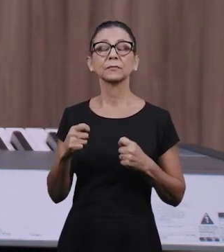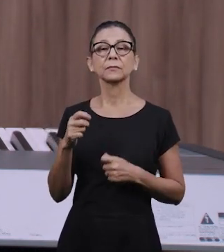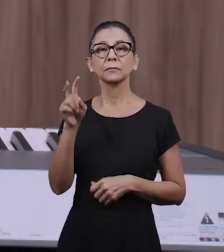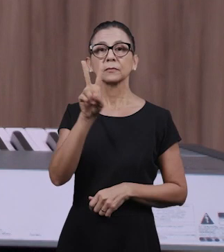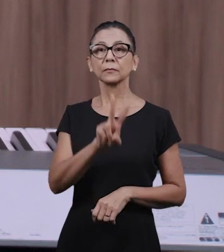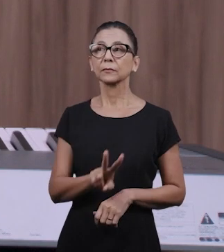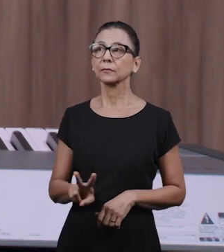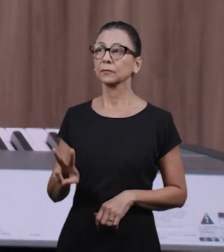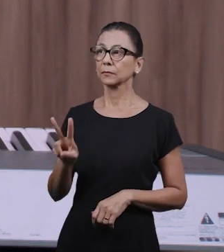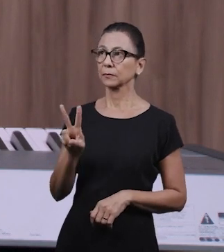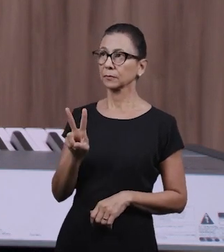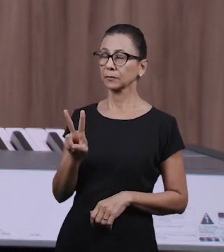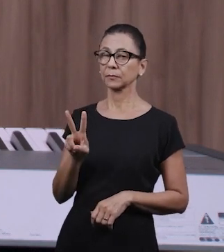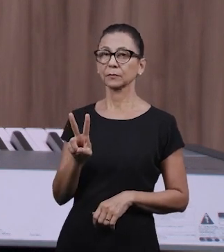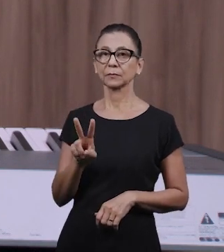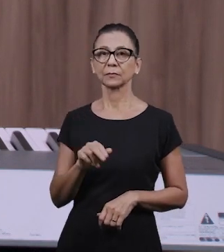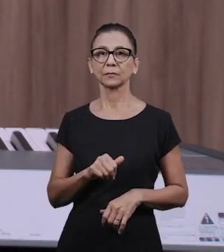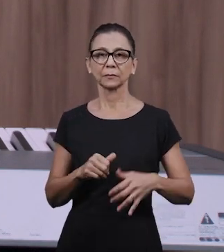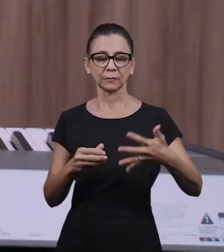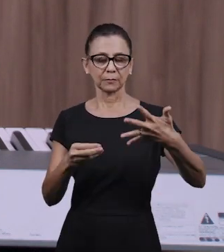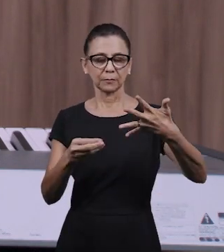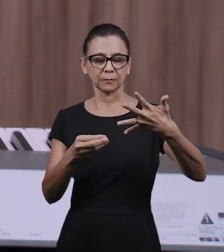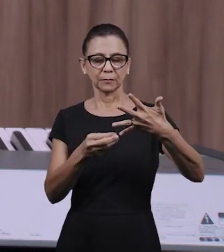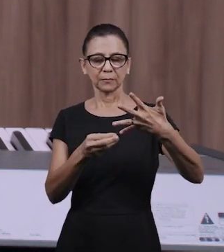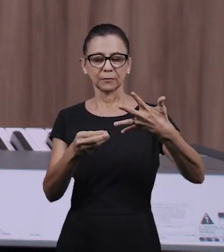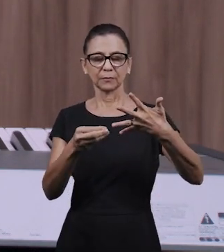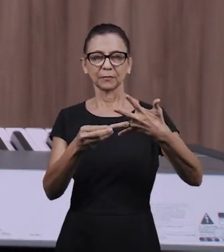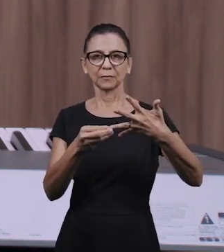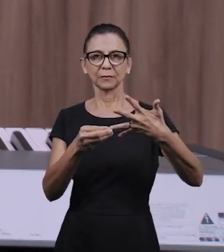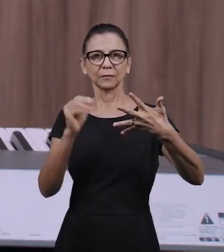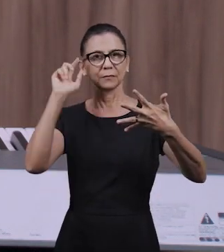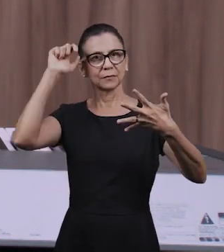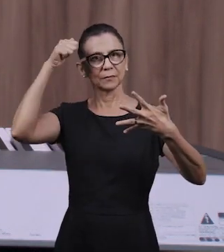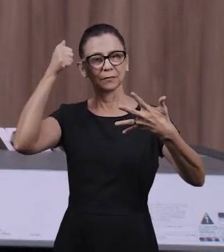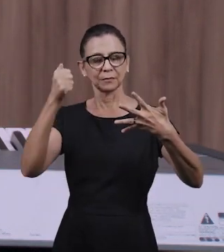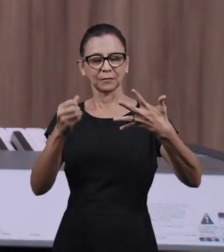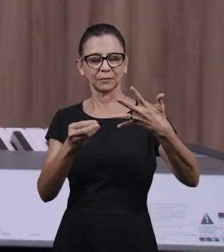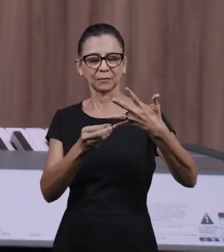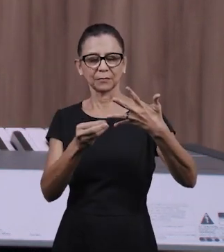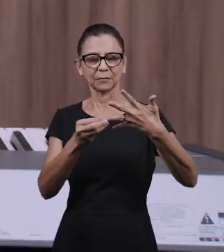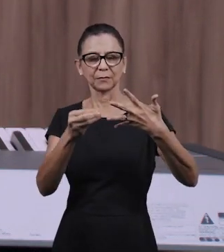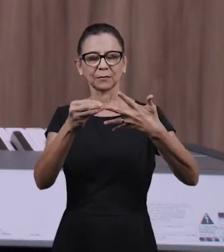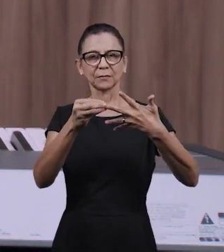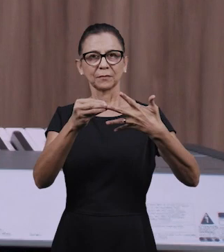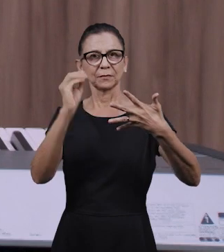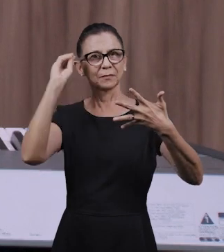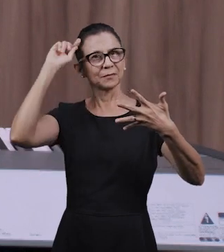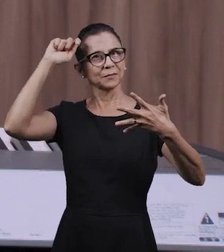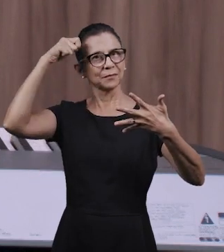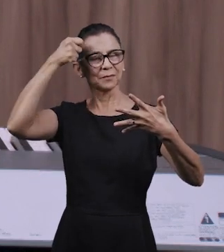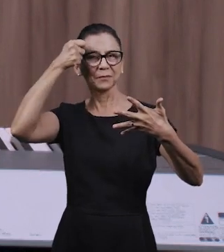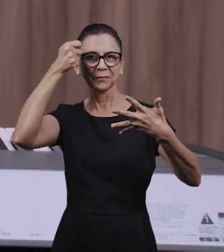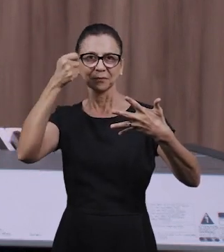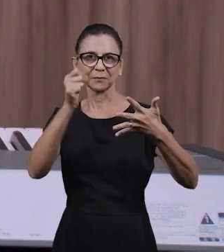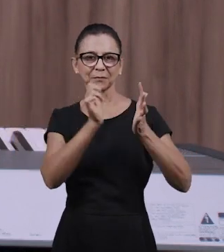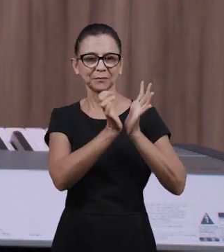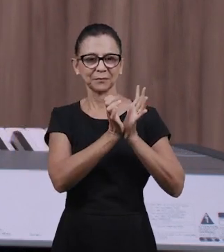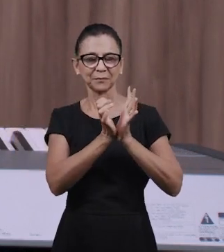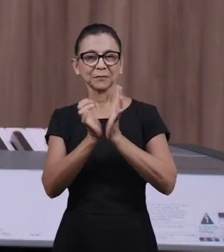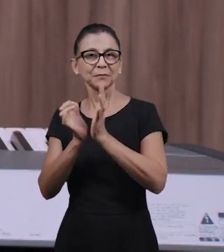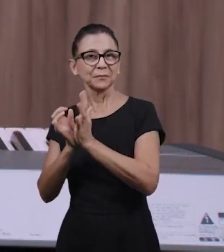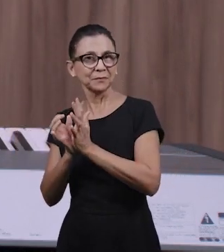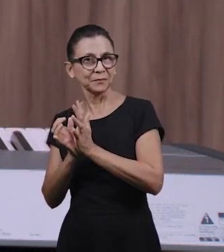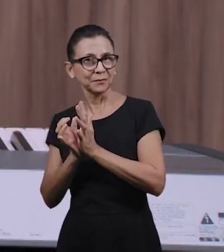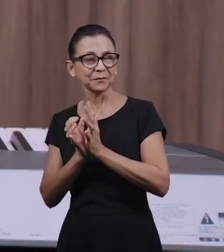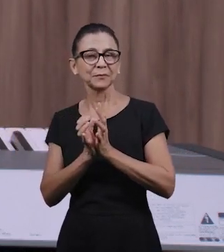avons besoin de visualiser le groupe de 2 notes noires, le groupe de 3 notes noires